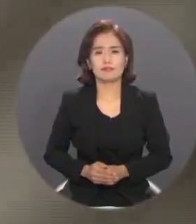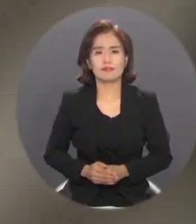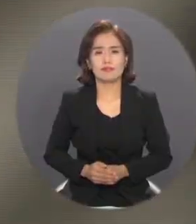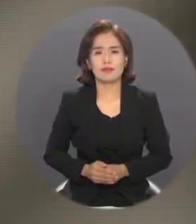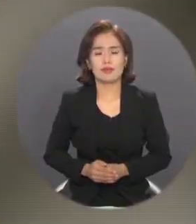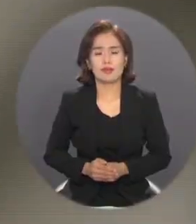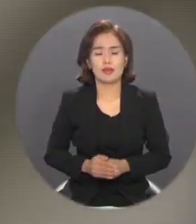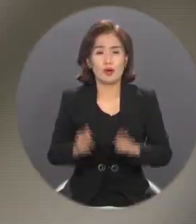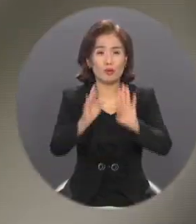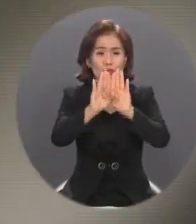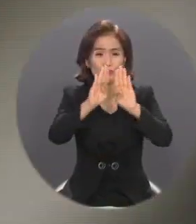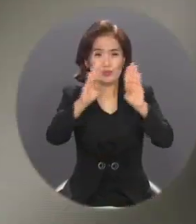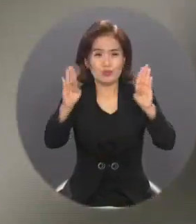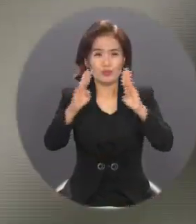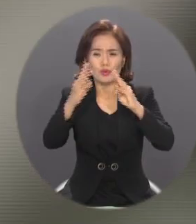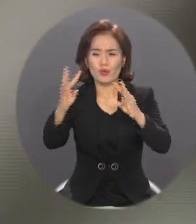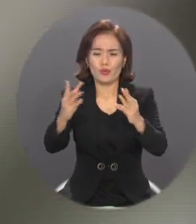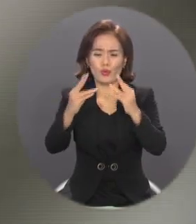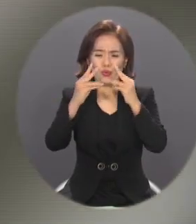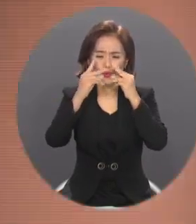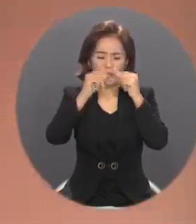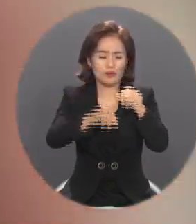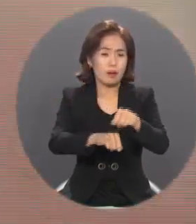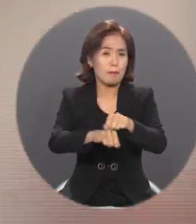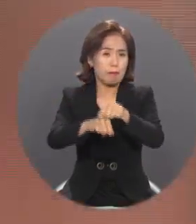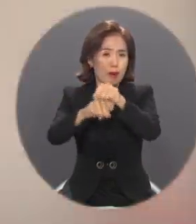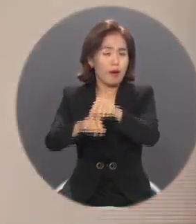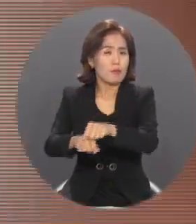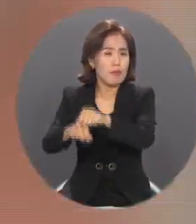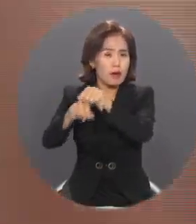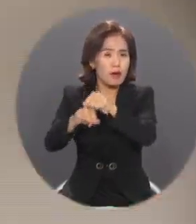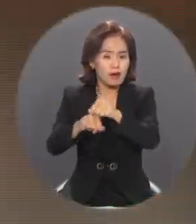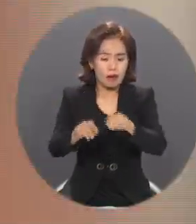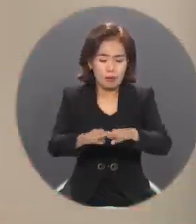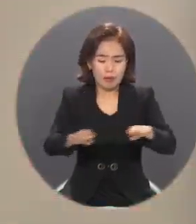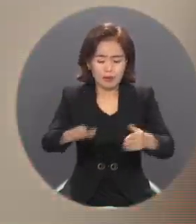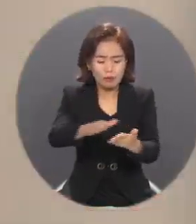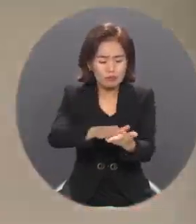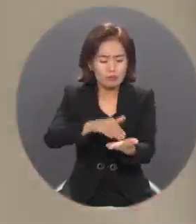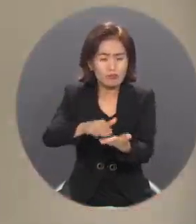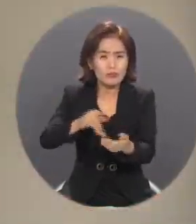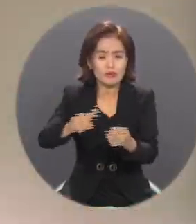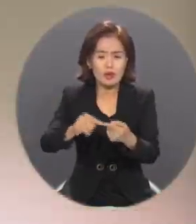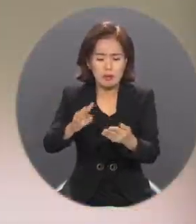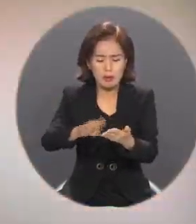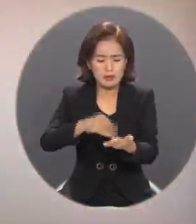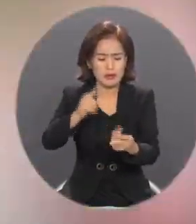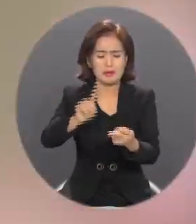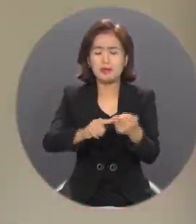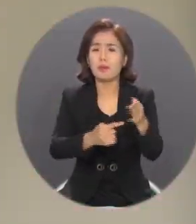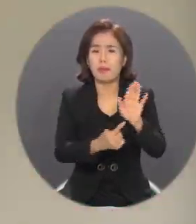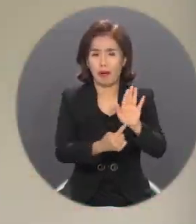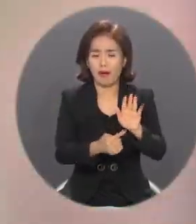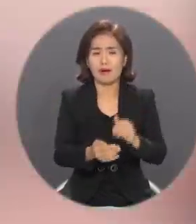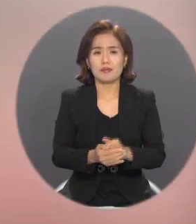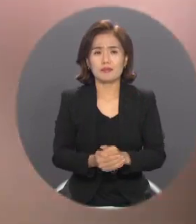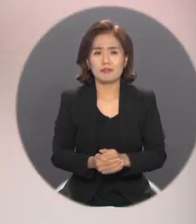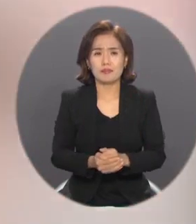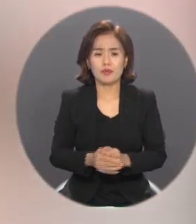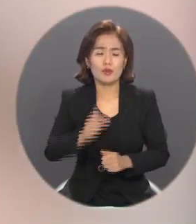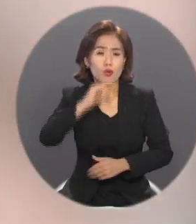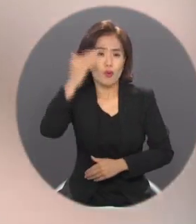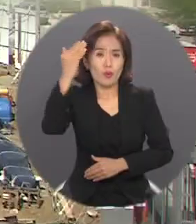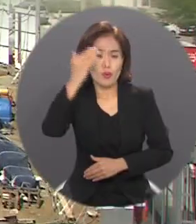창틀에 시커먼 먼지가 수북이 내려앉았습니다. 바닥을 손으로 쓸자 먼지가 그대로 묻어나옵니다.